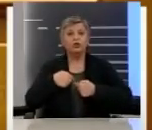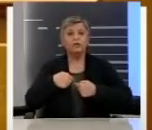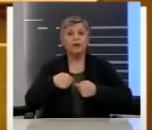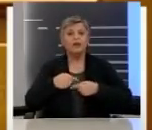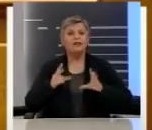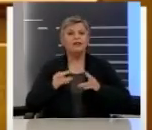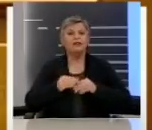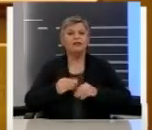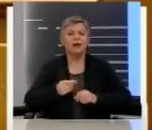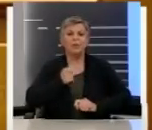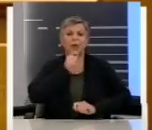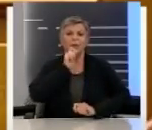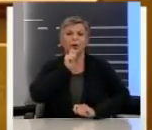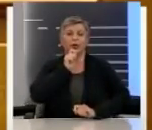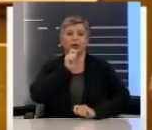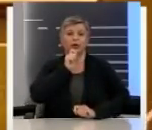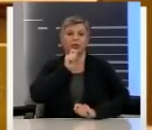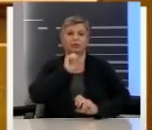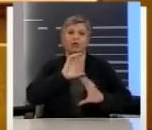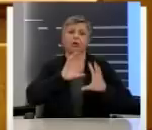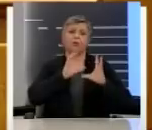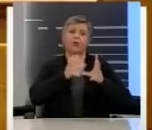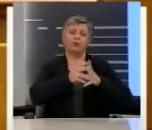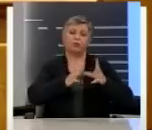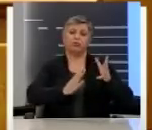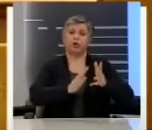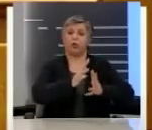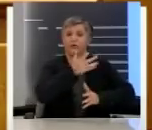είτε ως προοδευτικοί είτε ως φιλελεύθεροι,